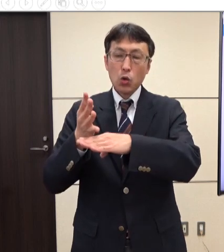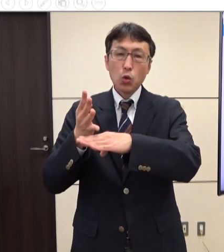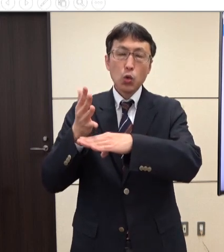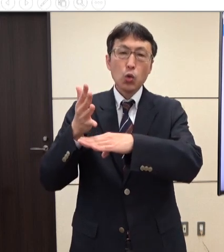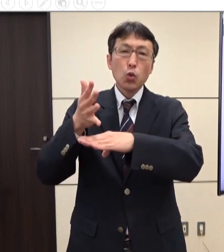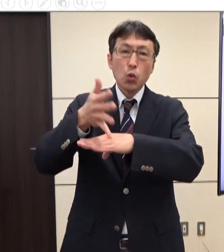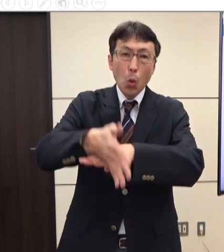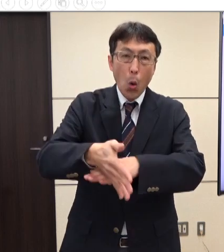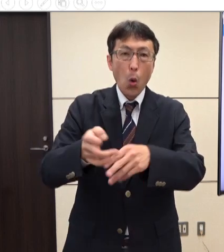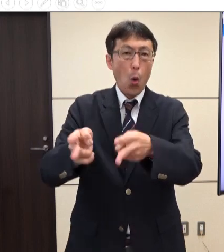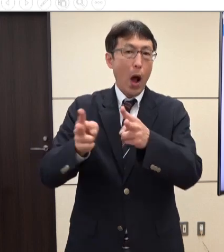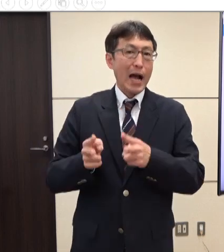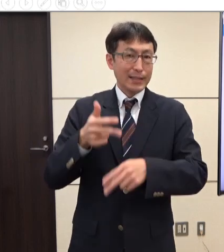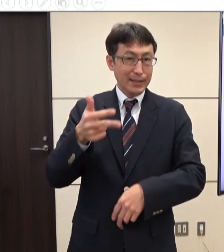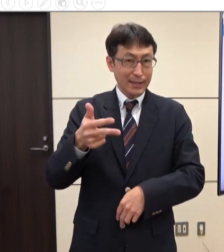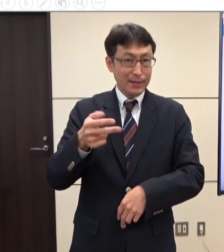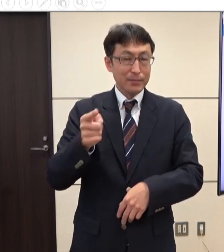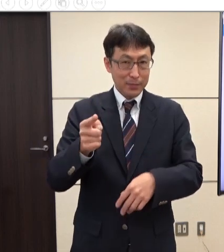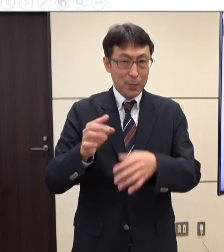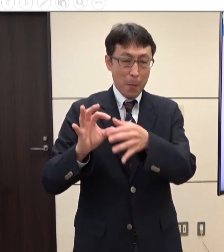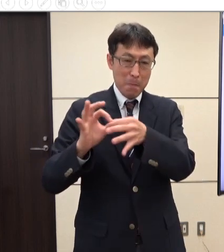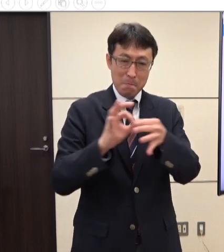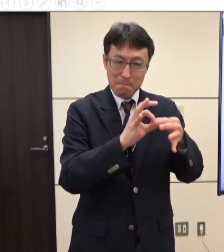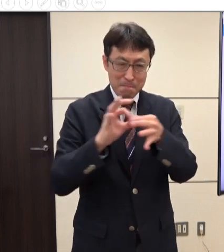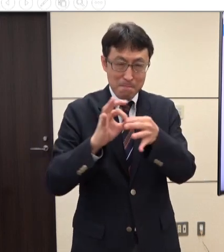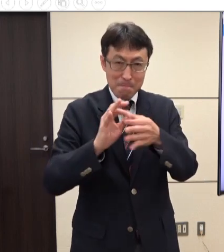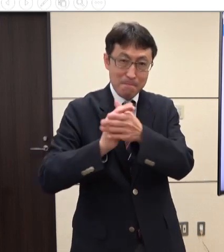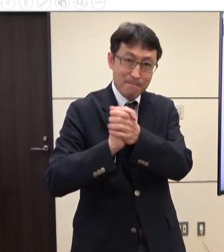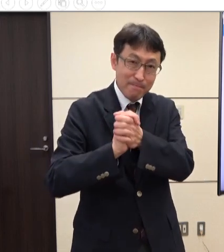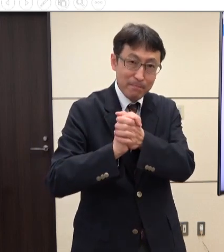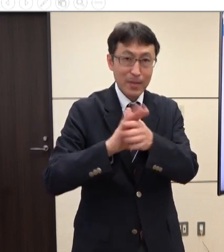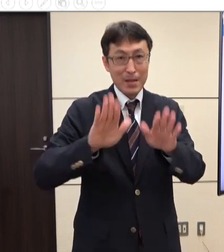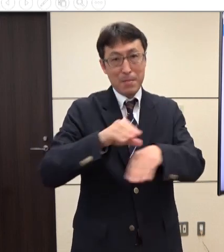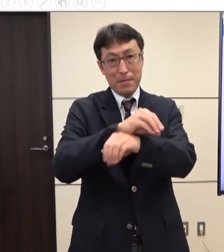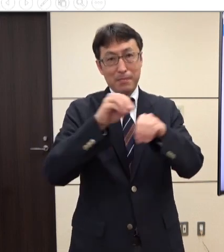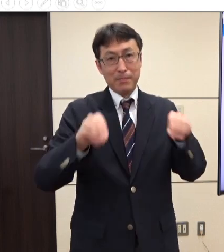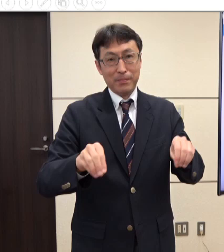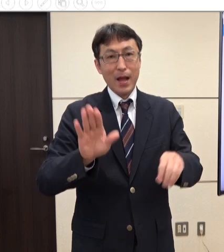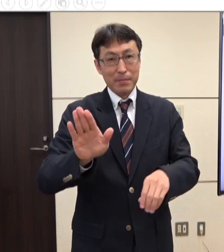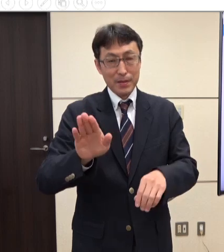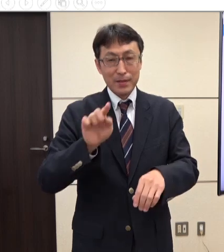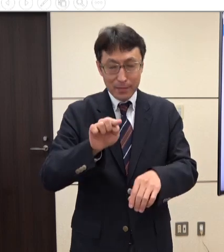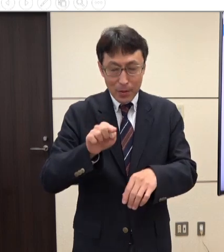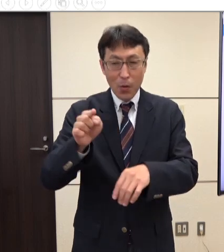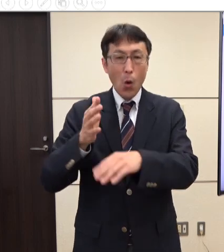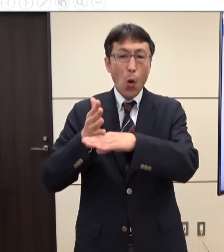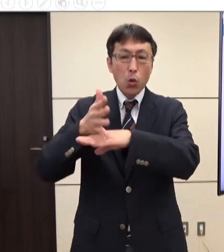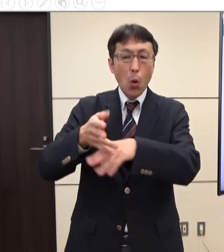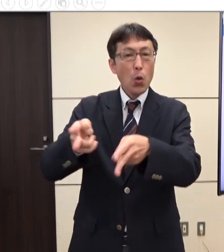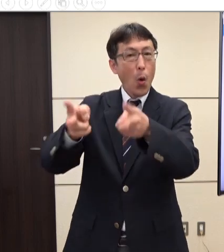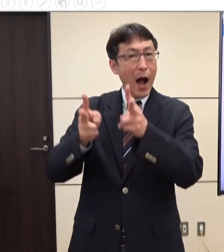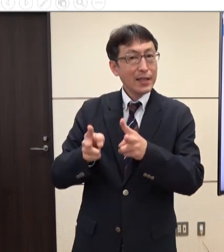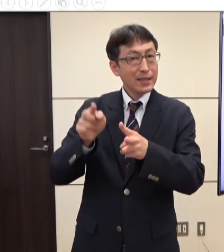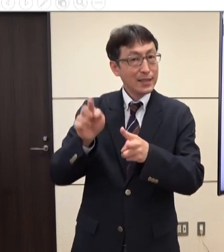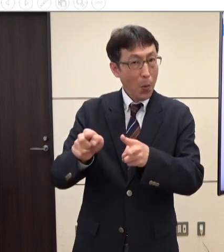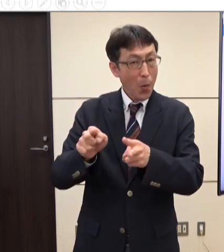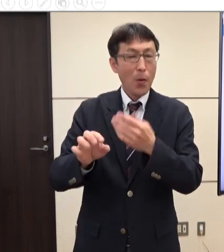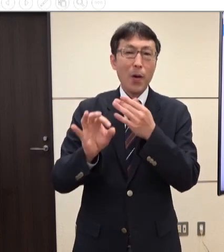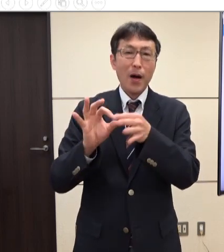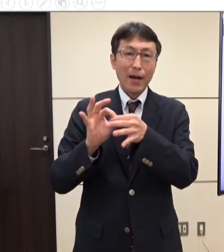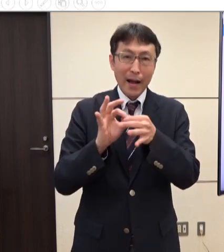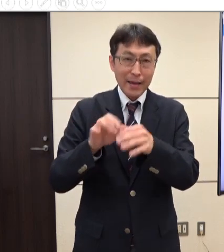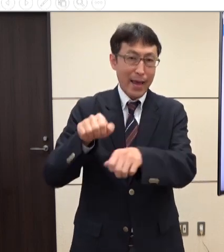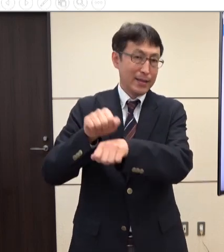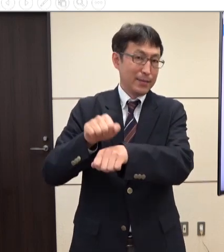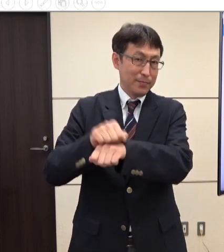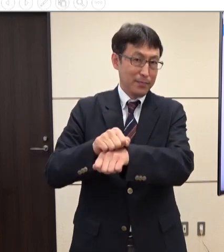としてなめし、煮味噌、キャベツの和え物と、まあ、煮味噌は愛知県のです